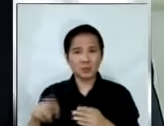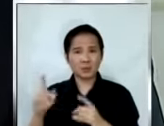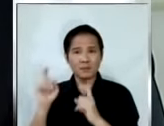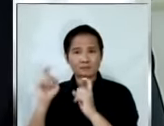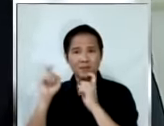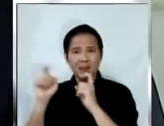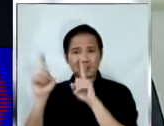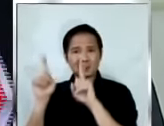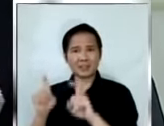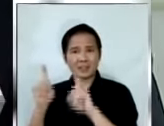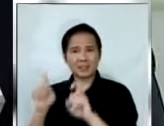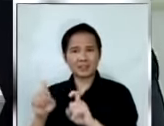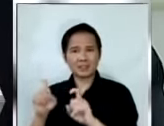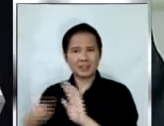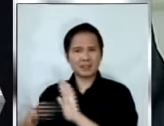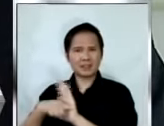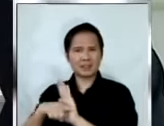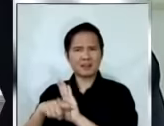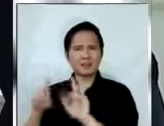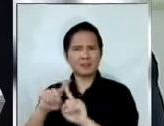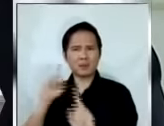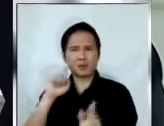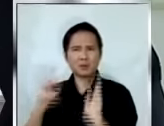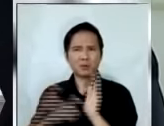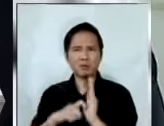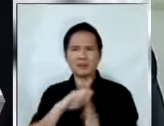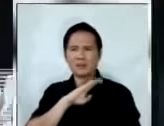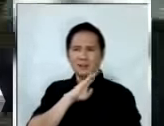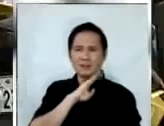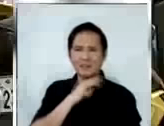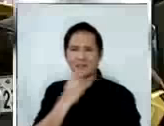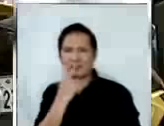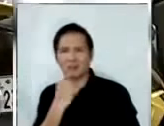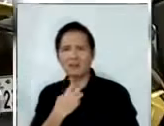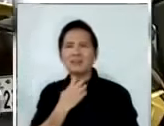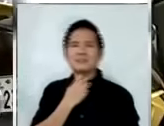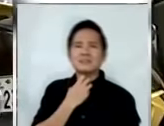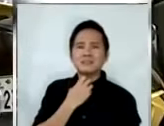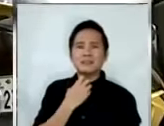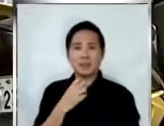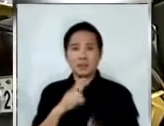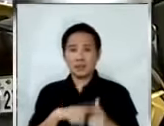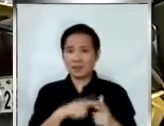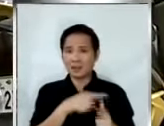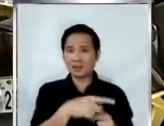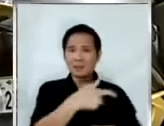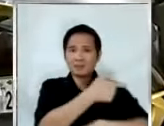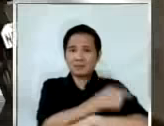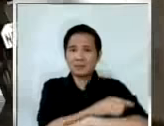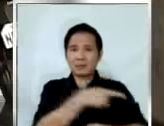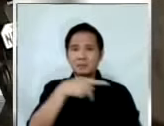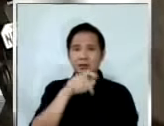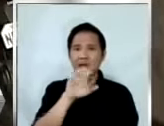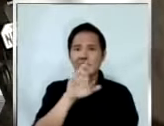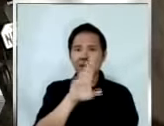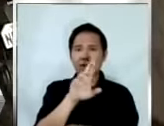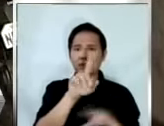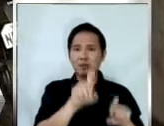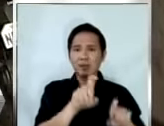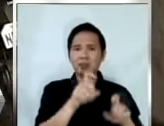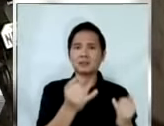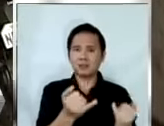negative pero symptomatic, at na nag-PCR test, nag-positive. Wala pang 1 hektarya ang lugar, pero nasa 1,600